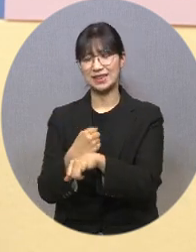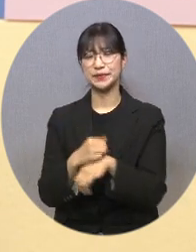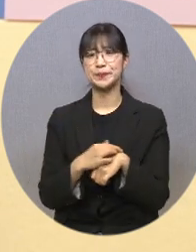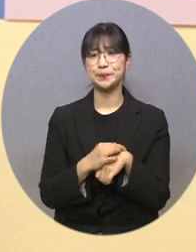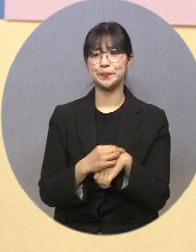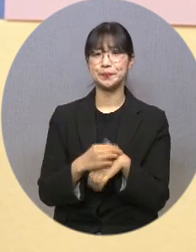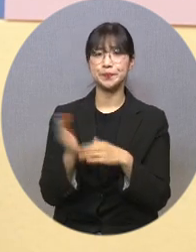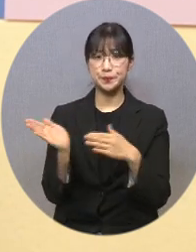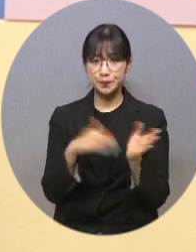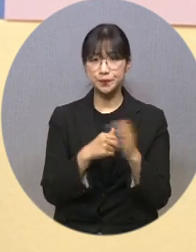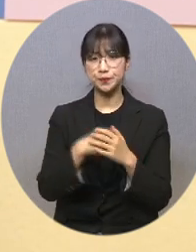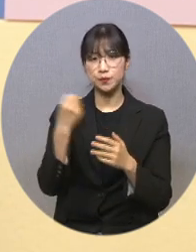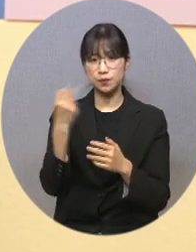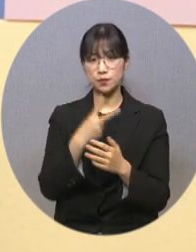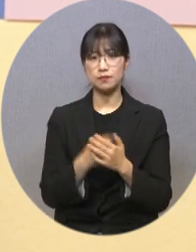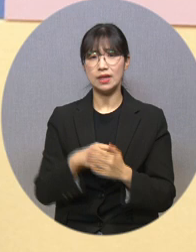그리고